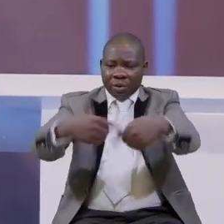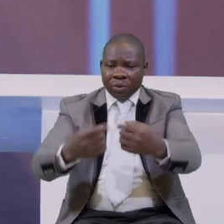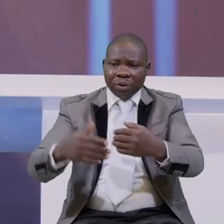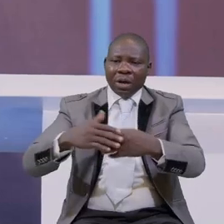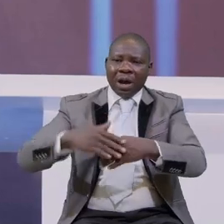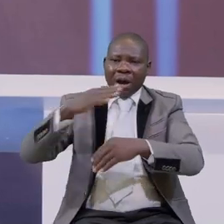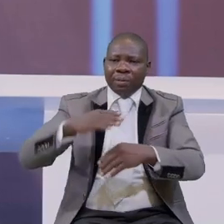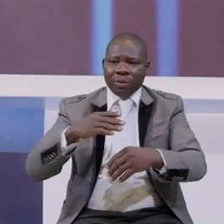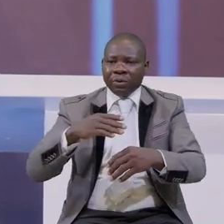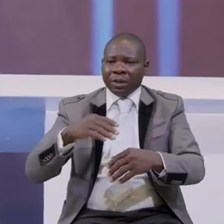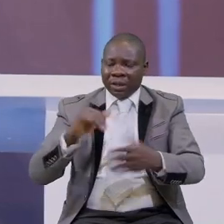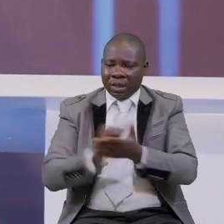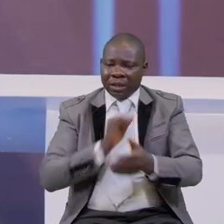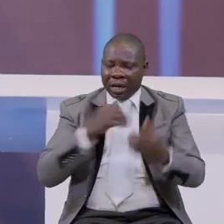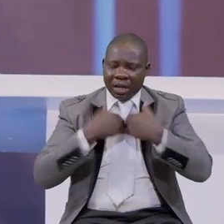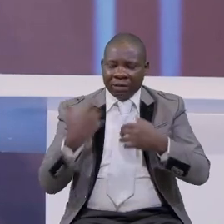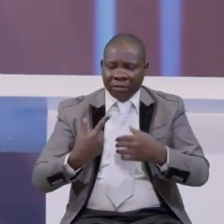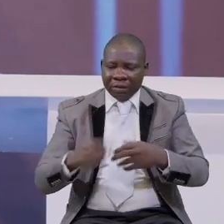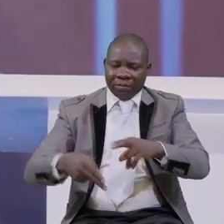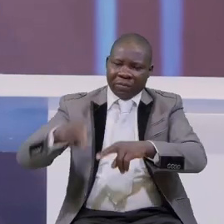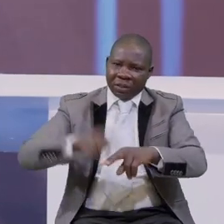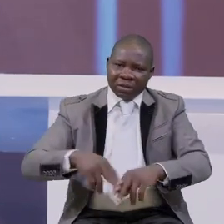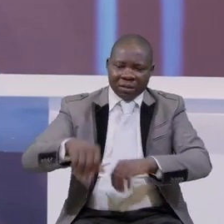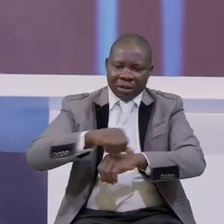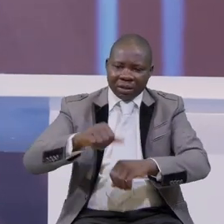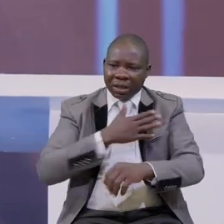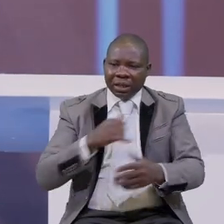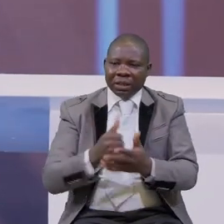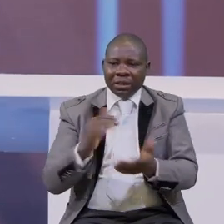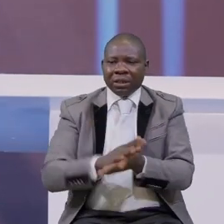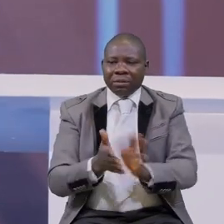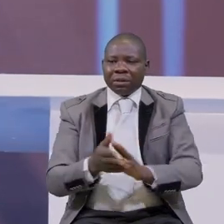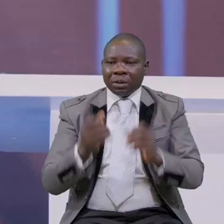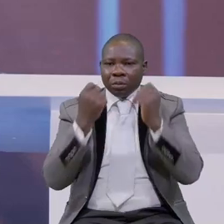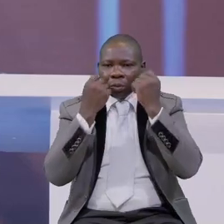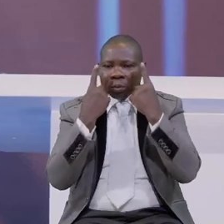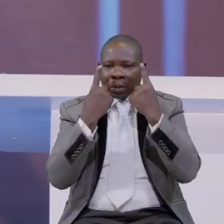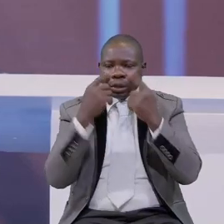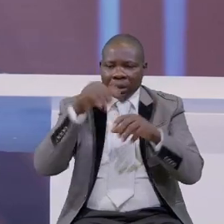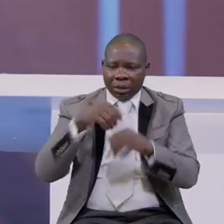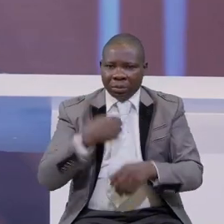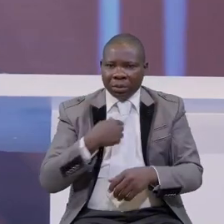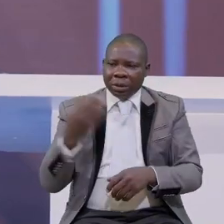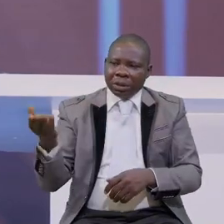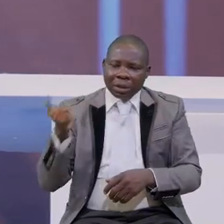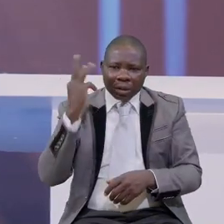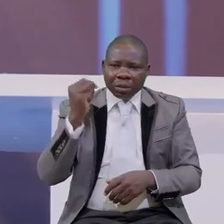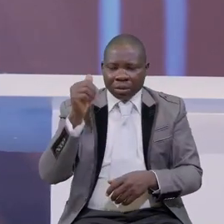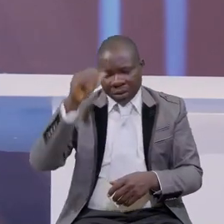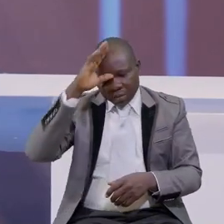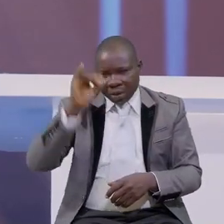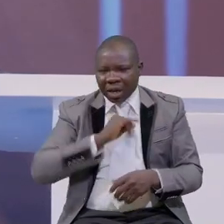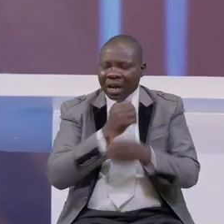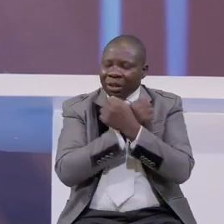j'avais même l'onction accrue. Et elle a été activée en moi. Et il y avait un homme. J'aime